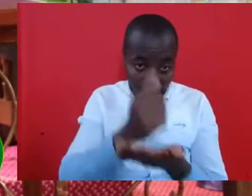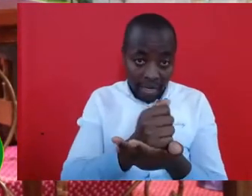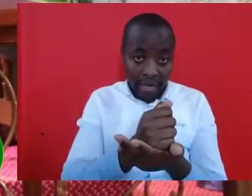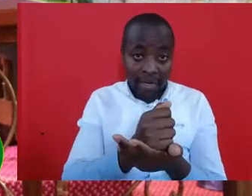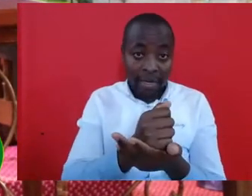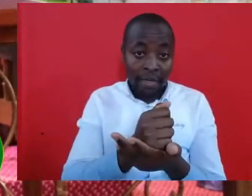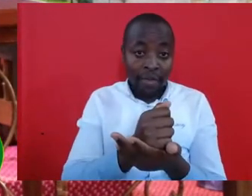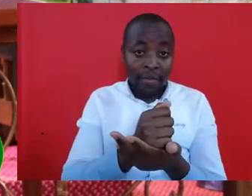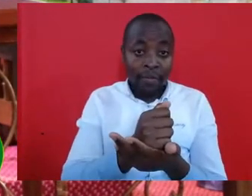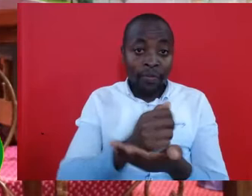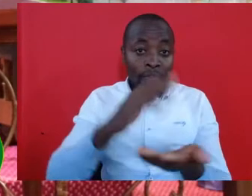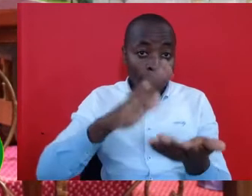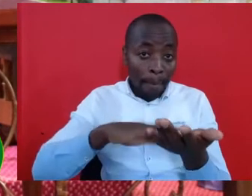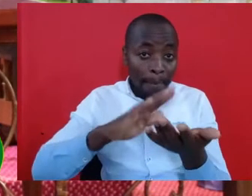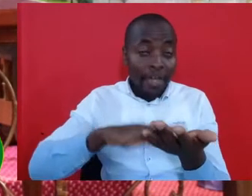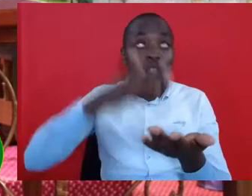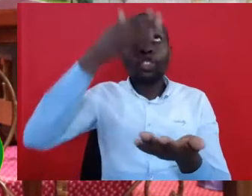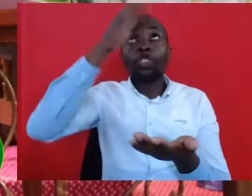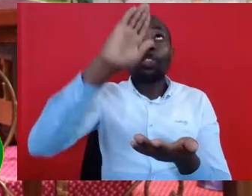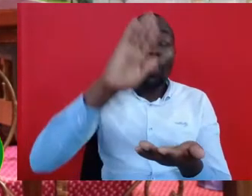Bwana asifiwe.